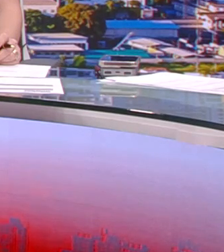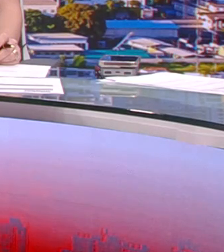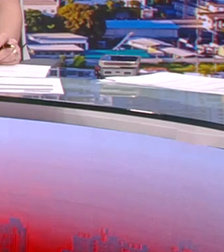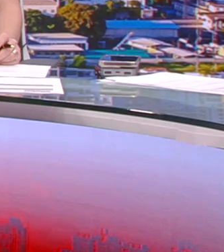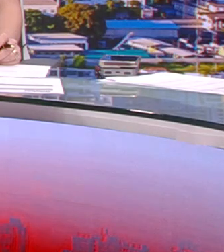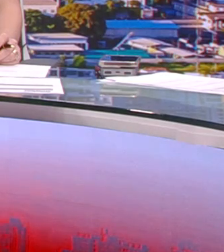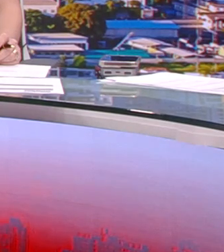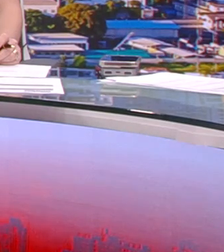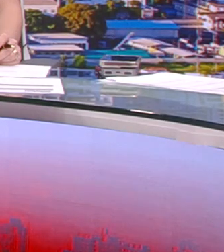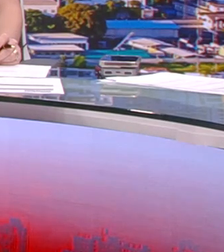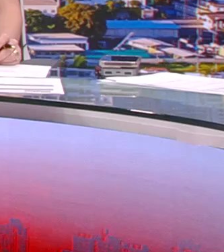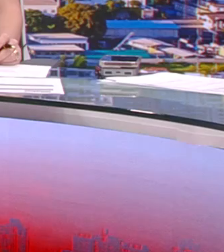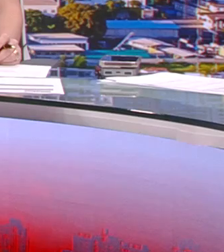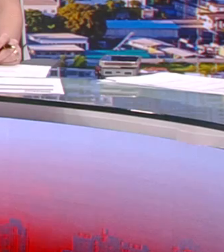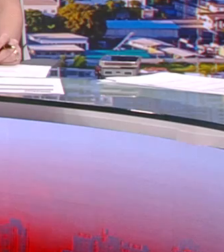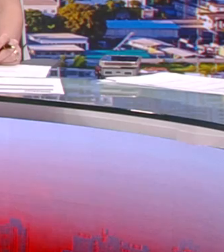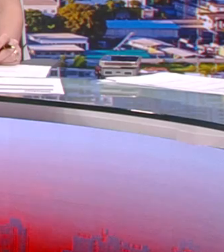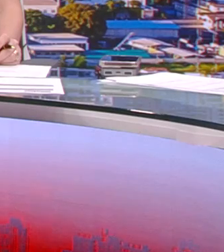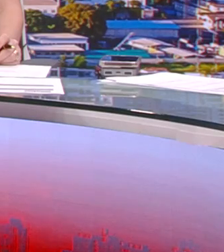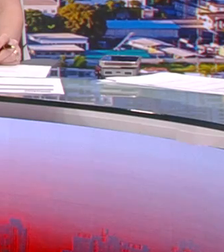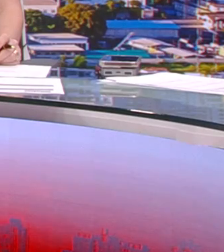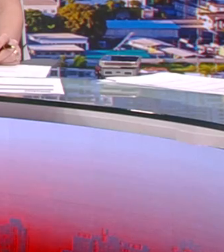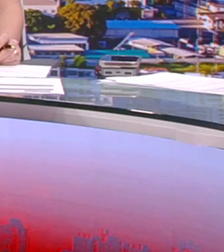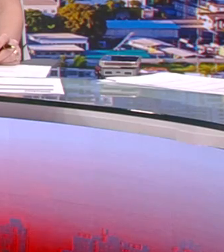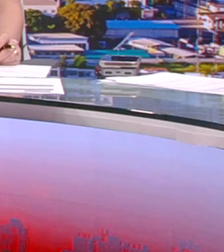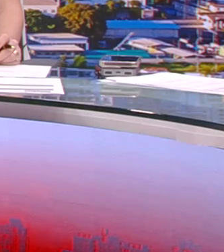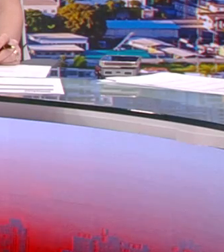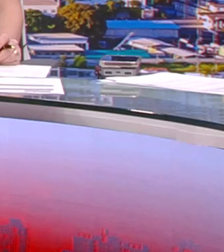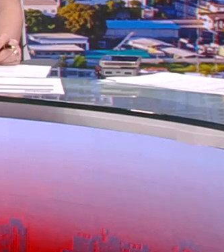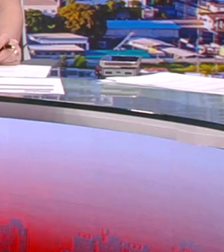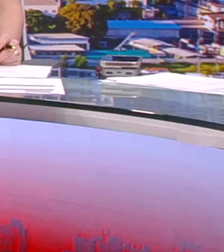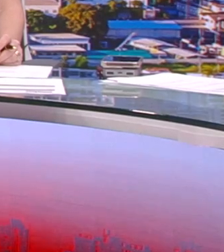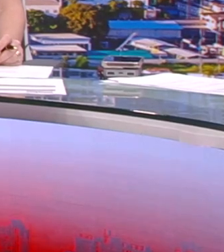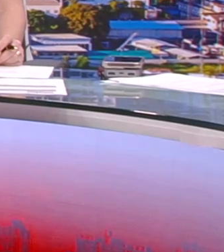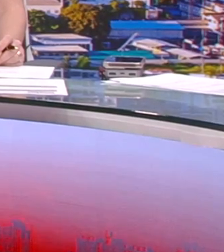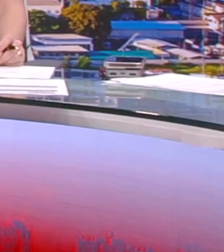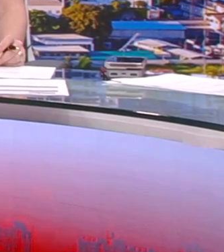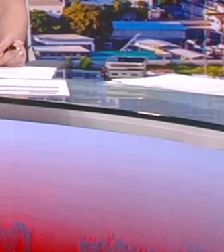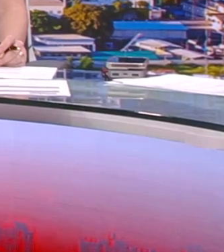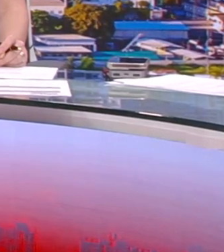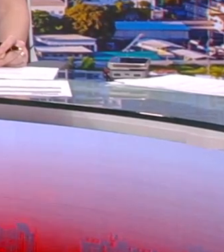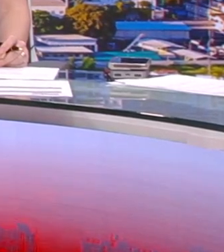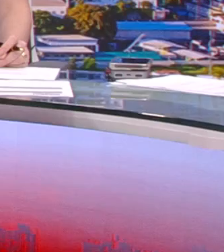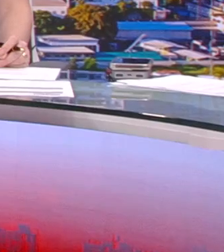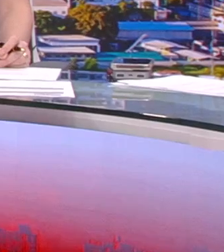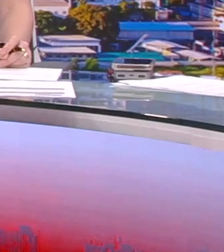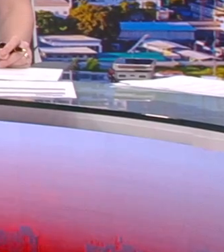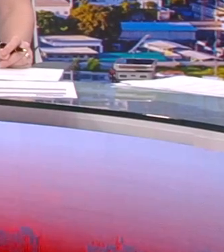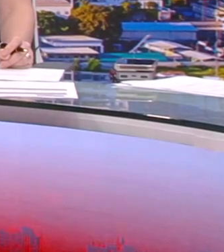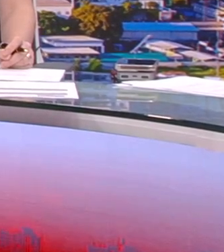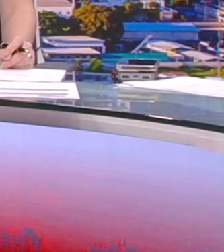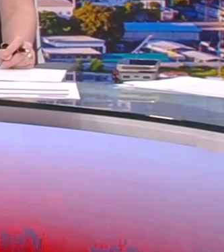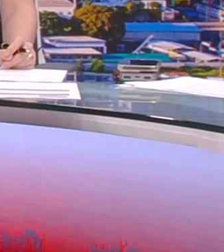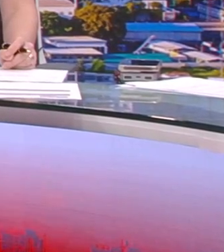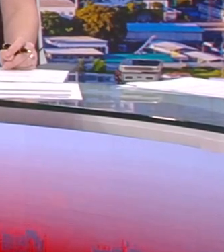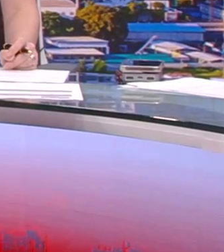คนบาดเจ็บมากกว่า 1,200คนนะครับคือเหตุการณ์เกิดขึ้นเมื่อรถไฟขนส่งผู้โดยสารเนี่ยแล่นมานะแล้วปรากฏว่าก็